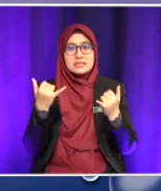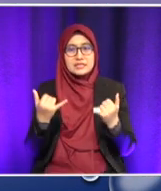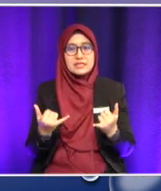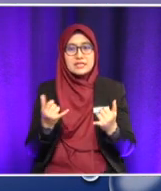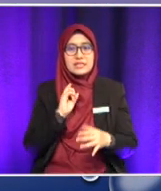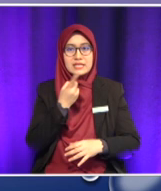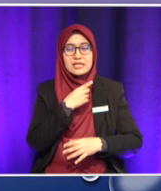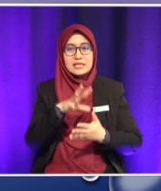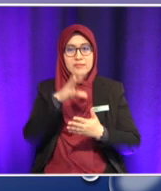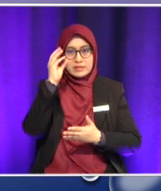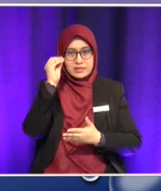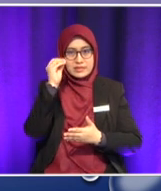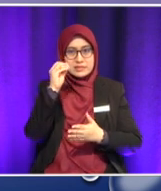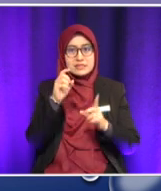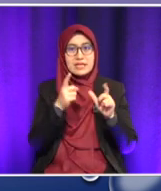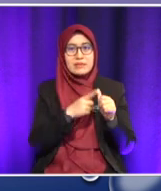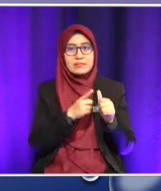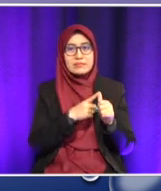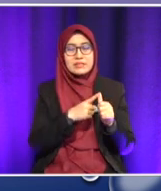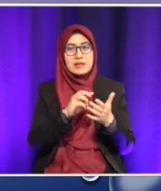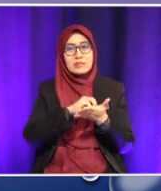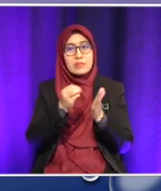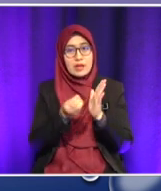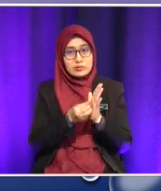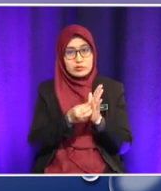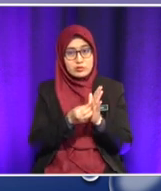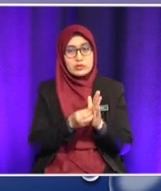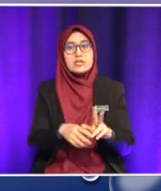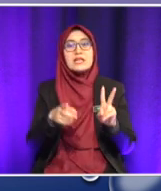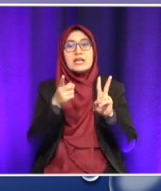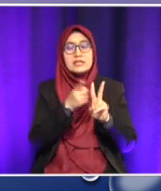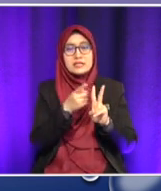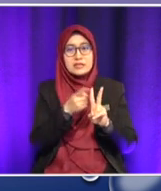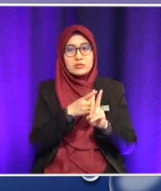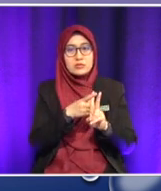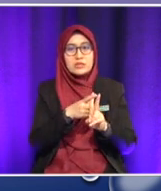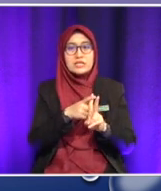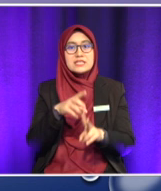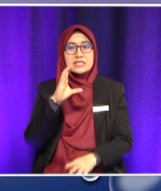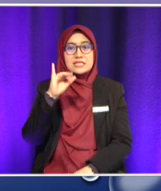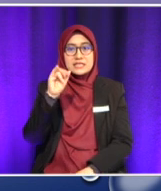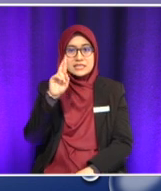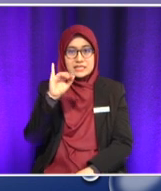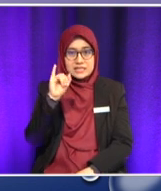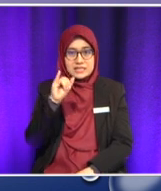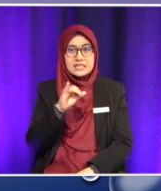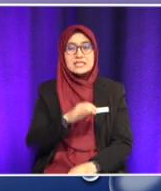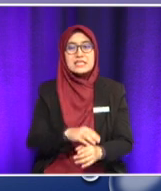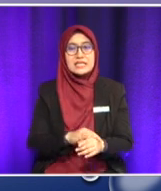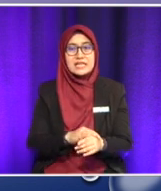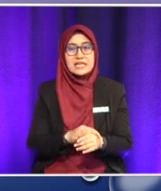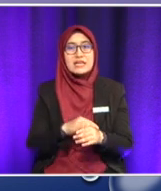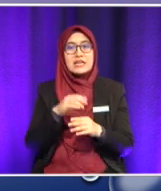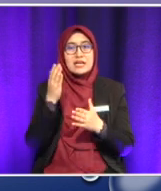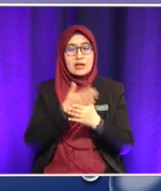dan kedua menjelaskan ciri-ciri gangguan seksual dan seksual ketiga mengaplikasikan kemahiran berkati